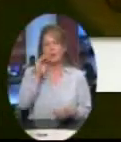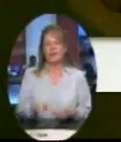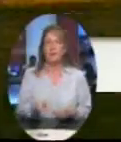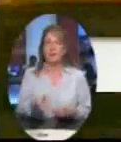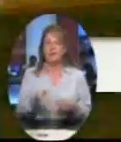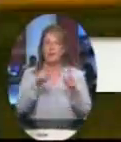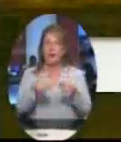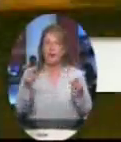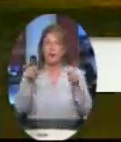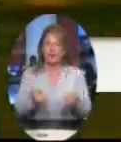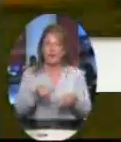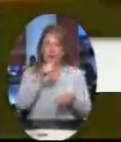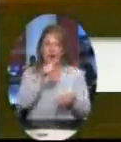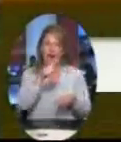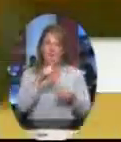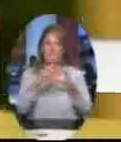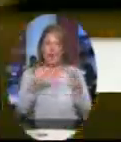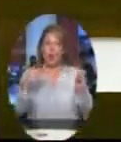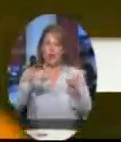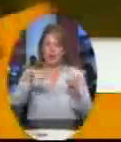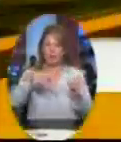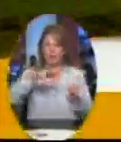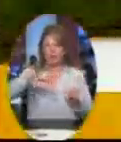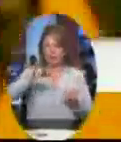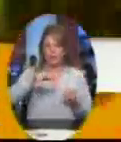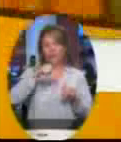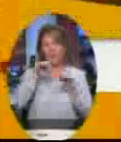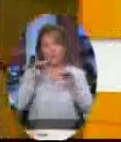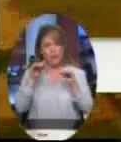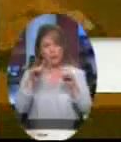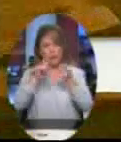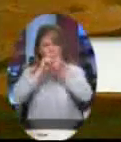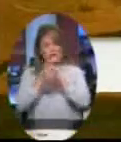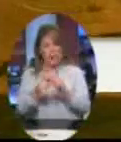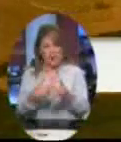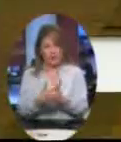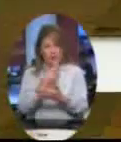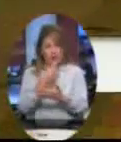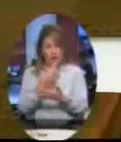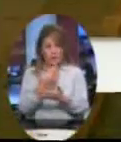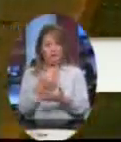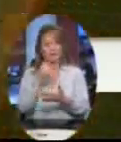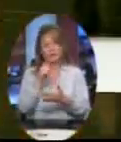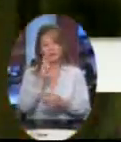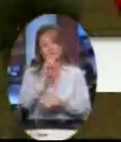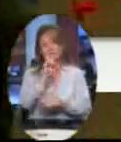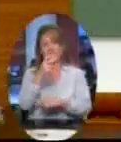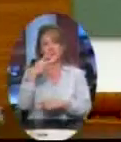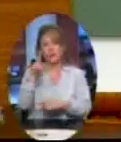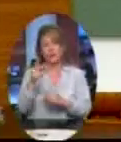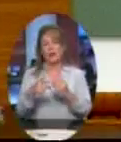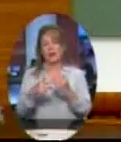לביטול הענף וברך את הרפורמה החדשה המעודדת את העלייה בשימוש בתחבורה